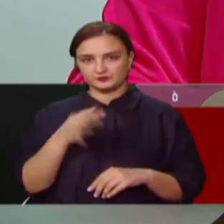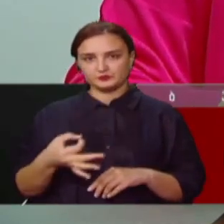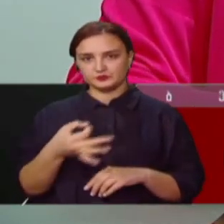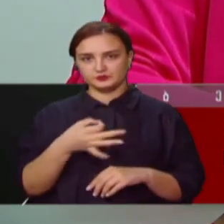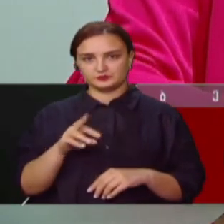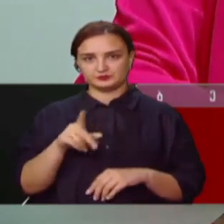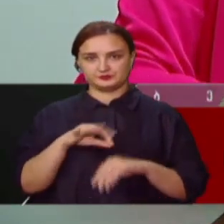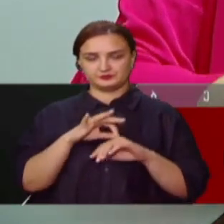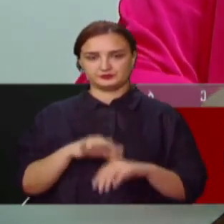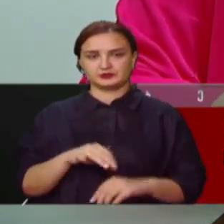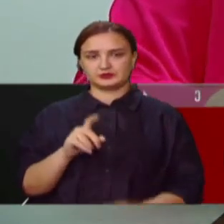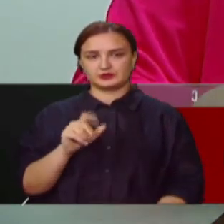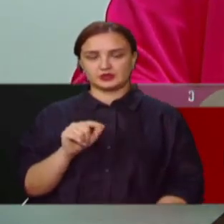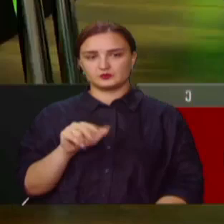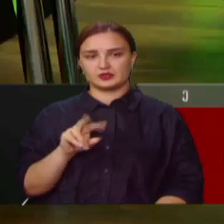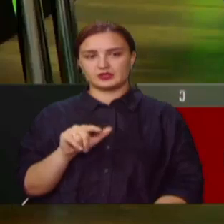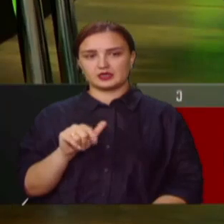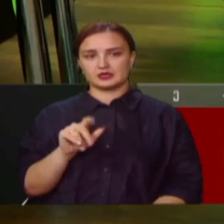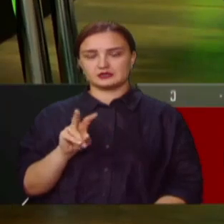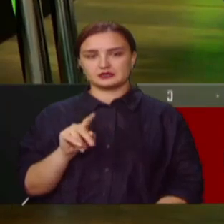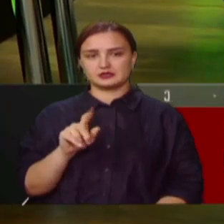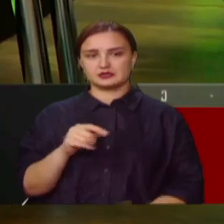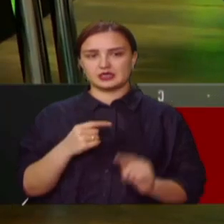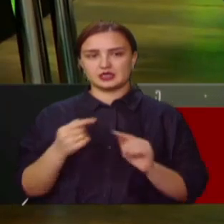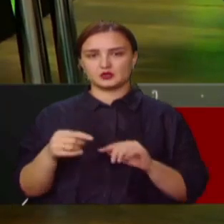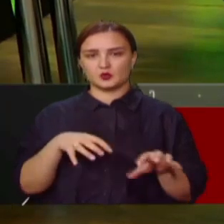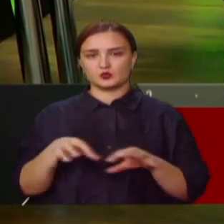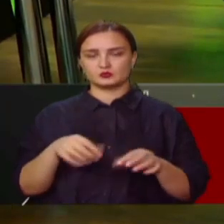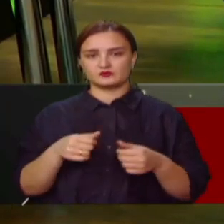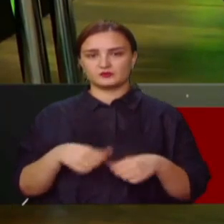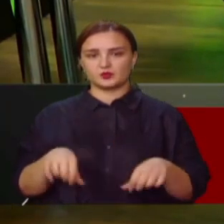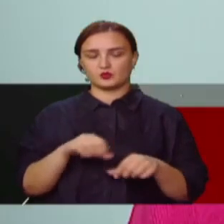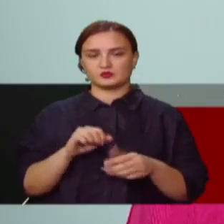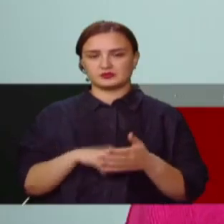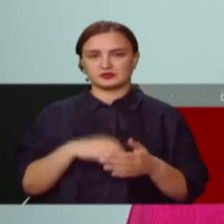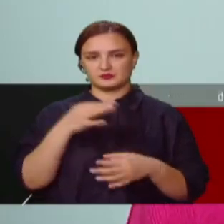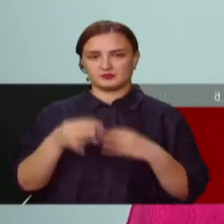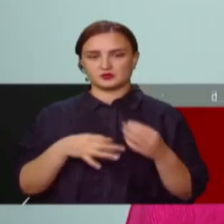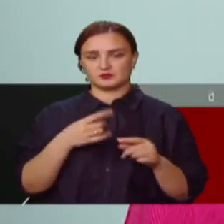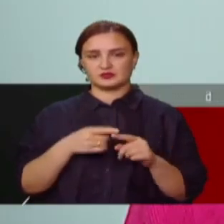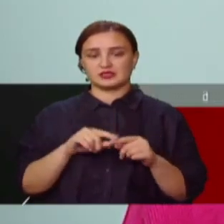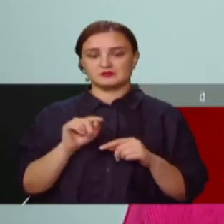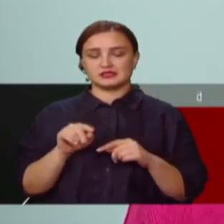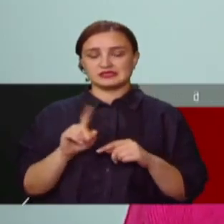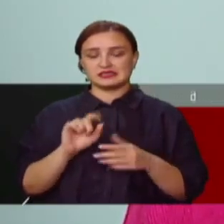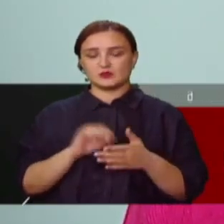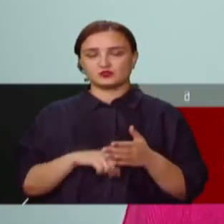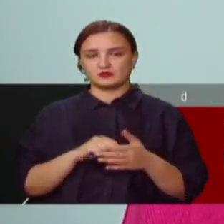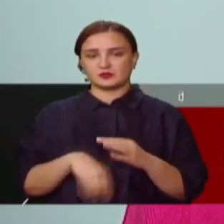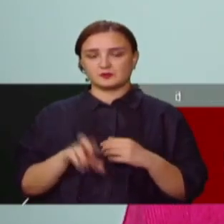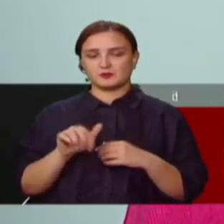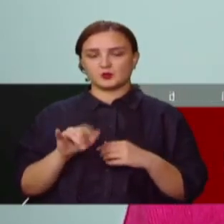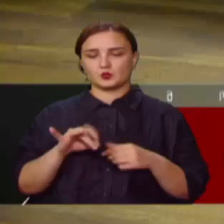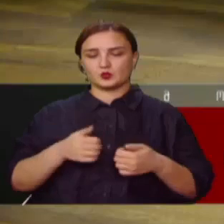განახორციელებდა. ხათუნა ლაგაზიძე ასე ანტიკორუფციული ბიუროს არგუმენტებს პასუხობს. იმ არგუმენტებს, რომლის საფუძველზეც